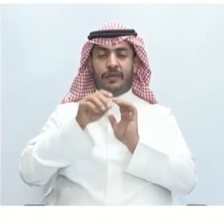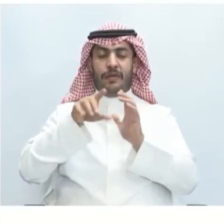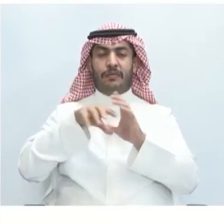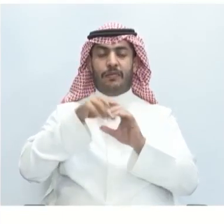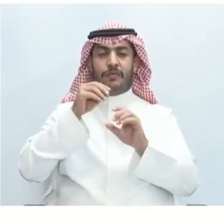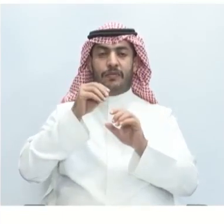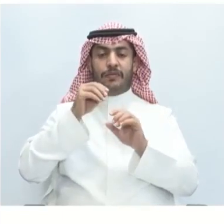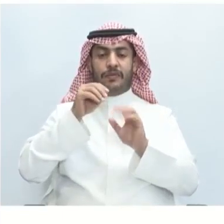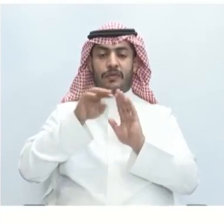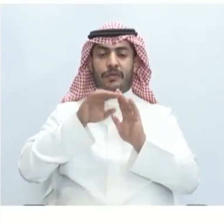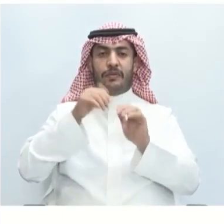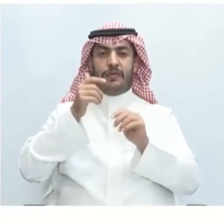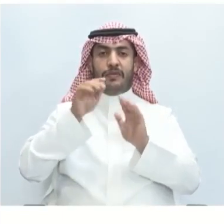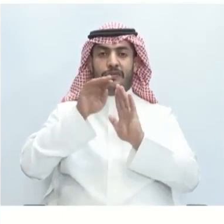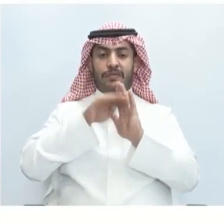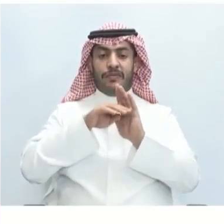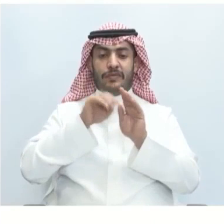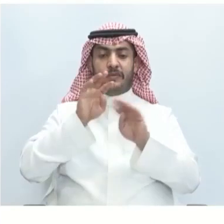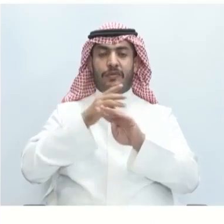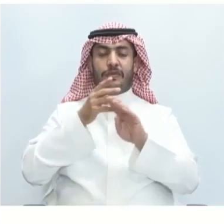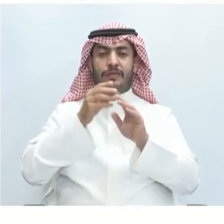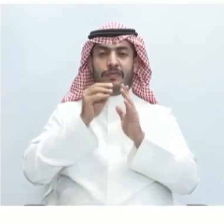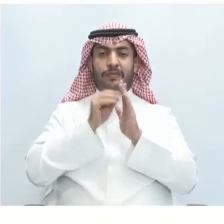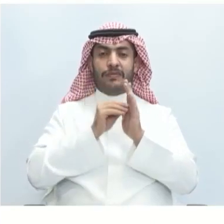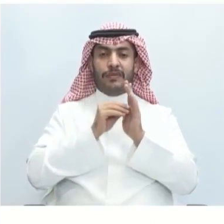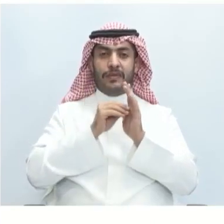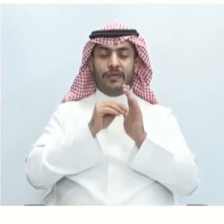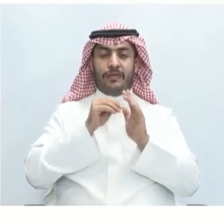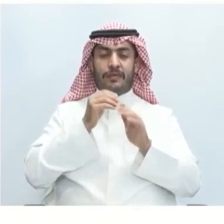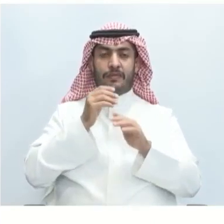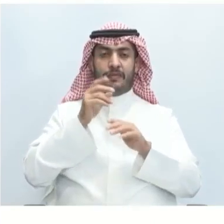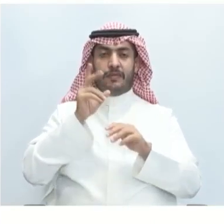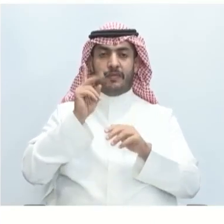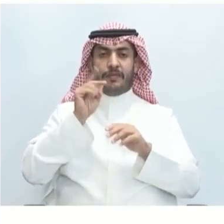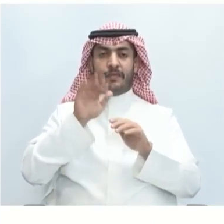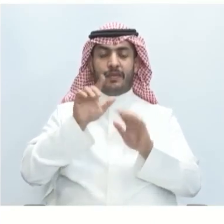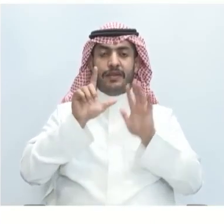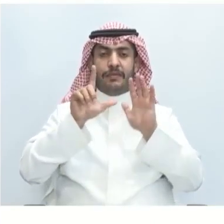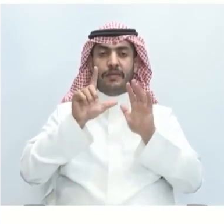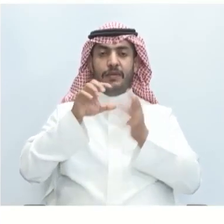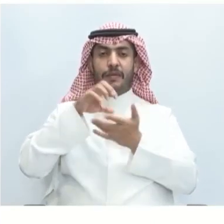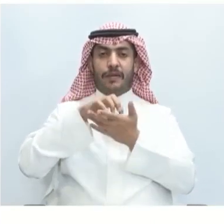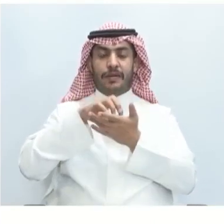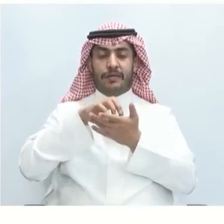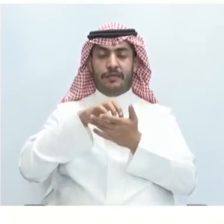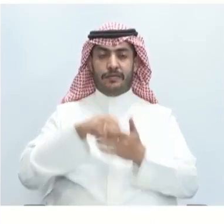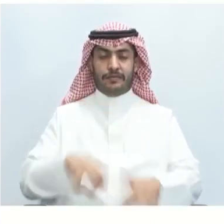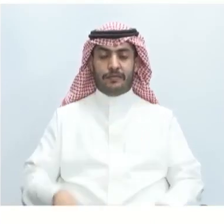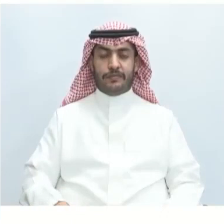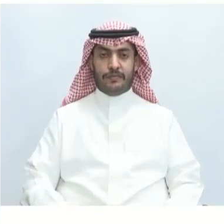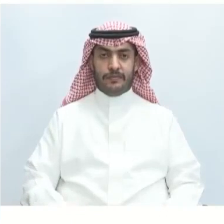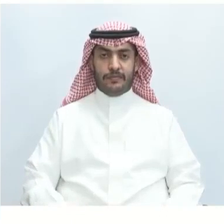المشروع اما صفوف جدول البيانات فستكون مخصصه للمدن المقصوده اح ذكرنا لدينا سبع وجهات وبالتالي